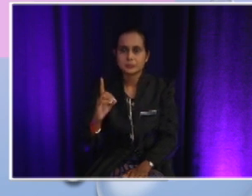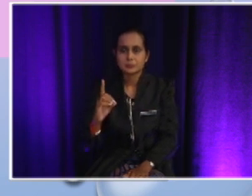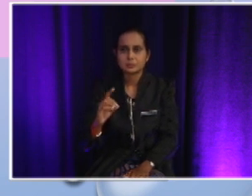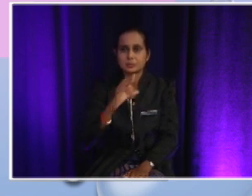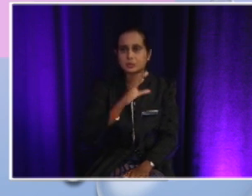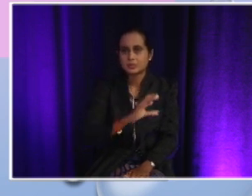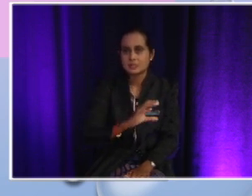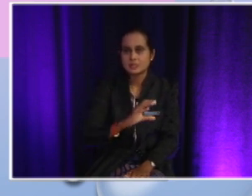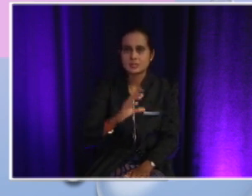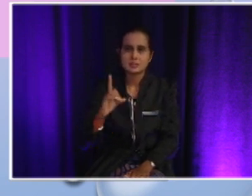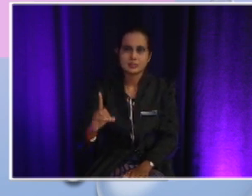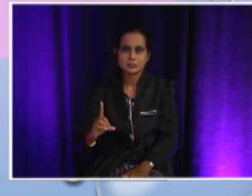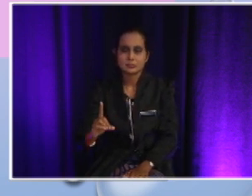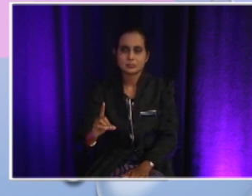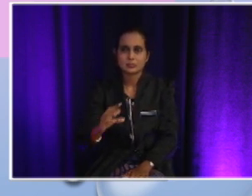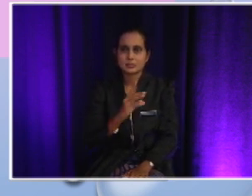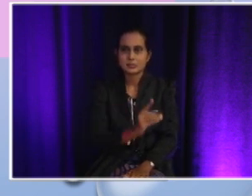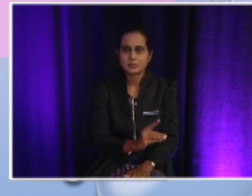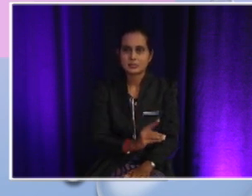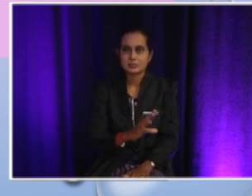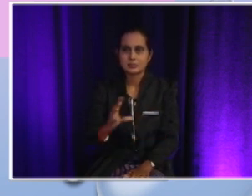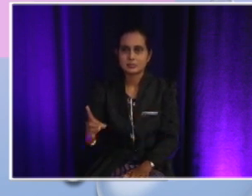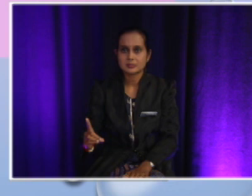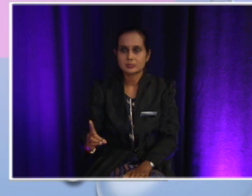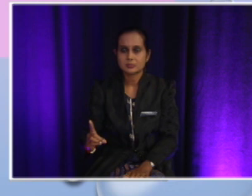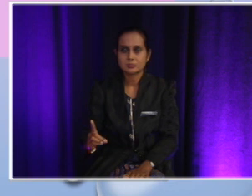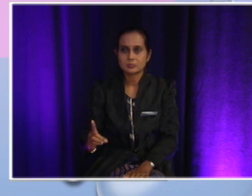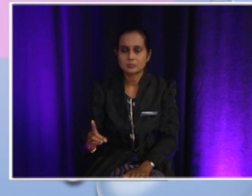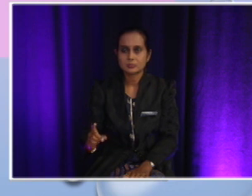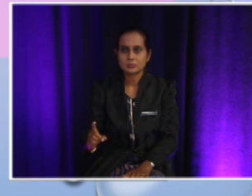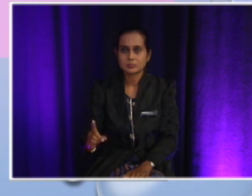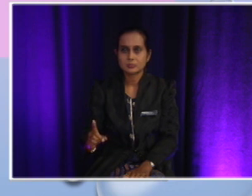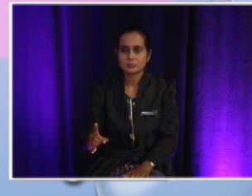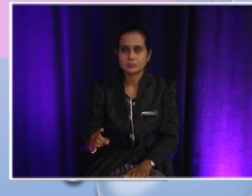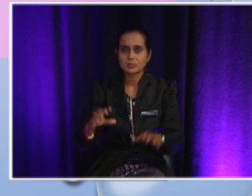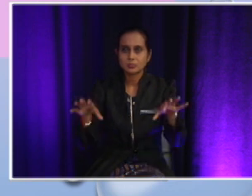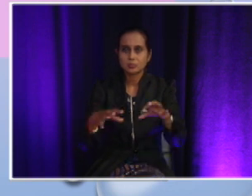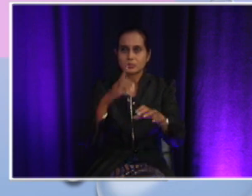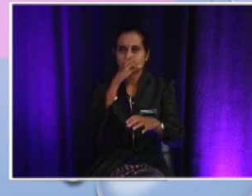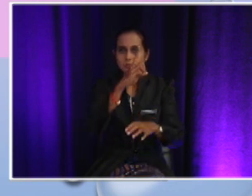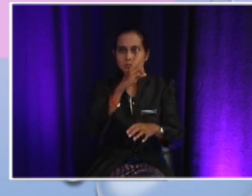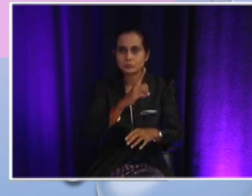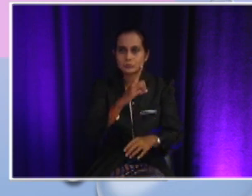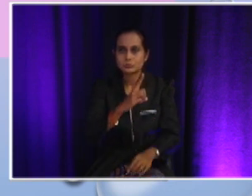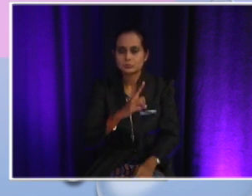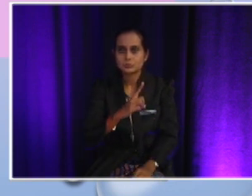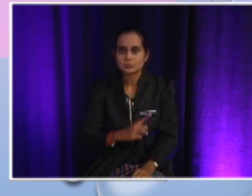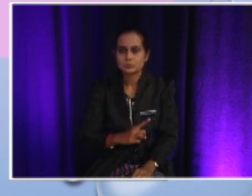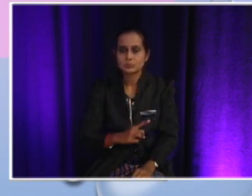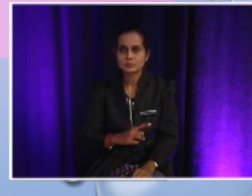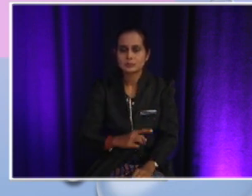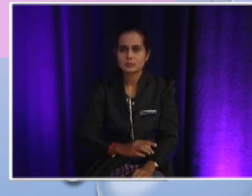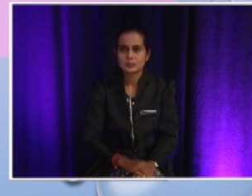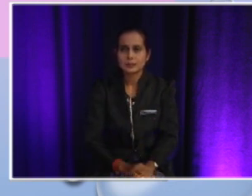adalah satu. D pun adalah satu. Okey, so buat satu persatu, kita tahu satu, kita akan keluar